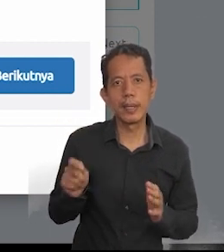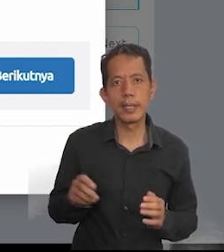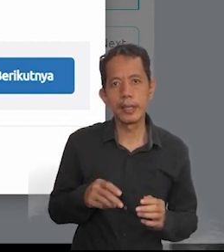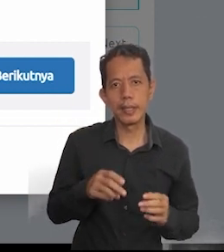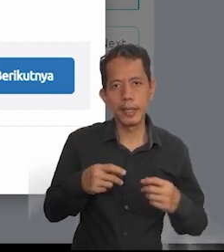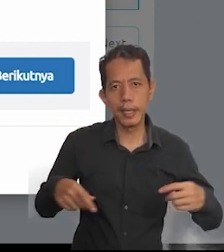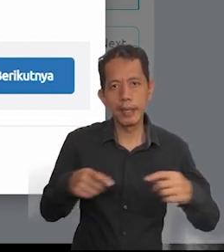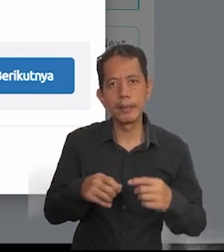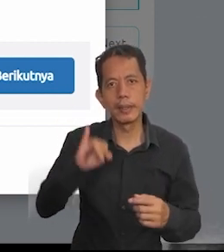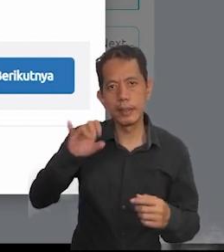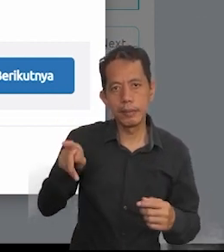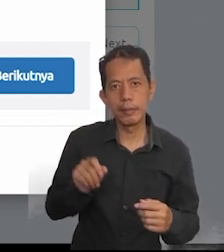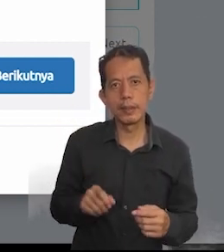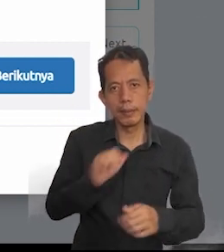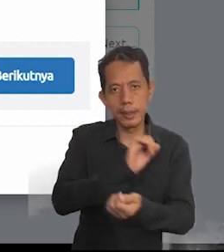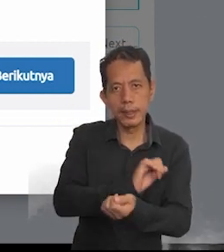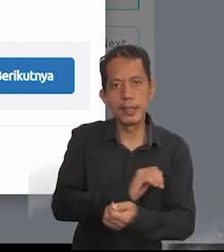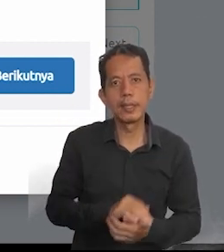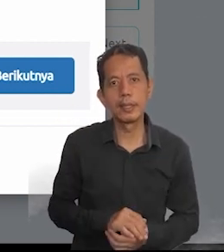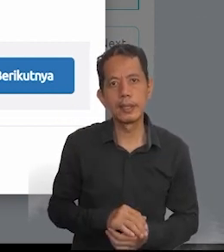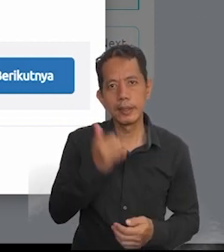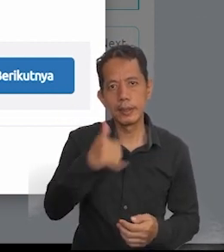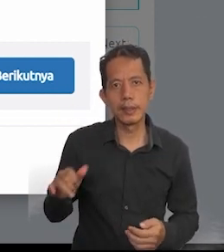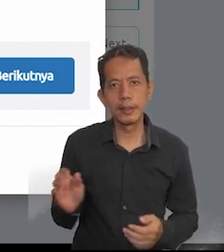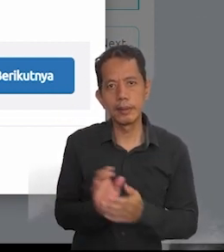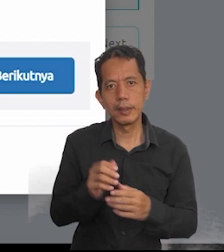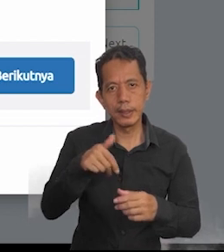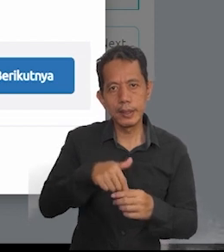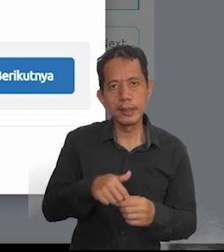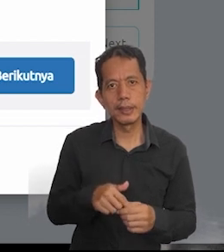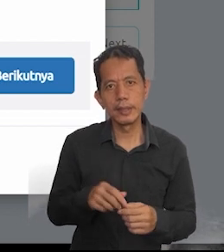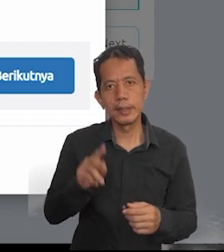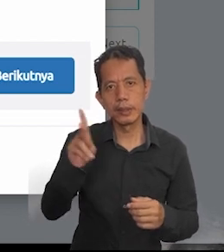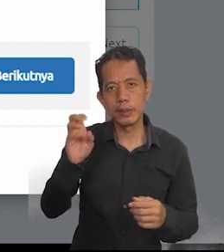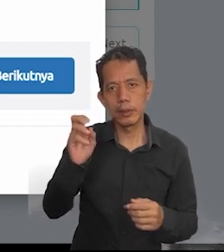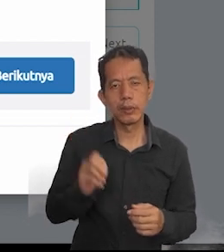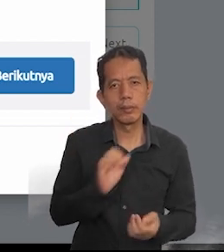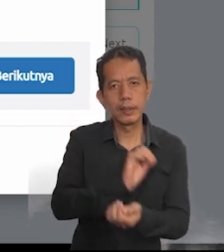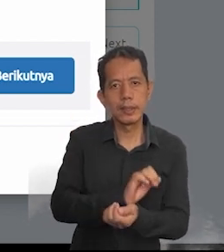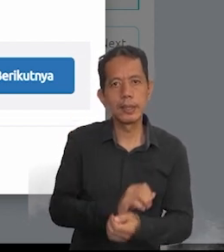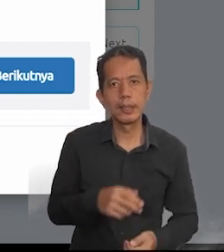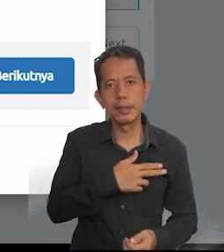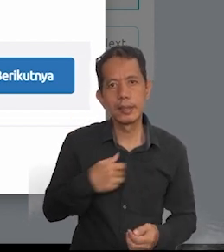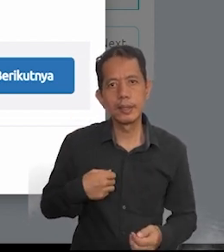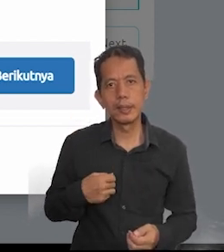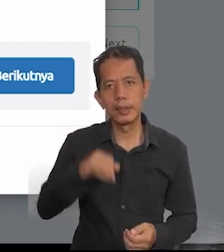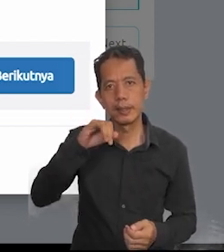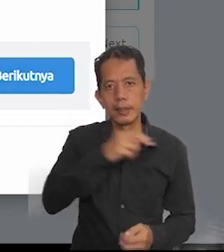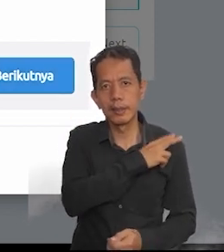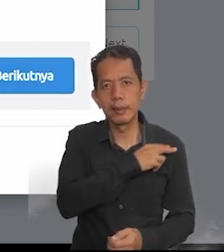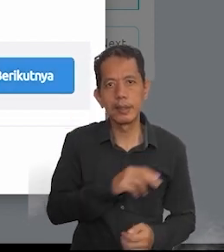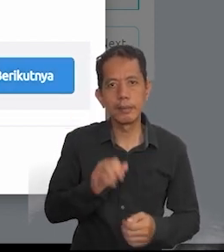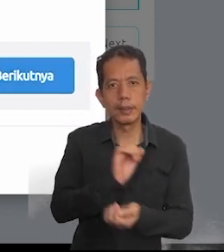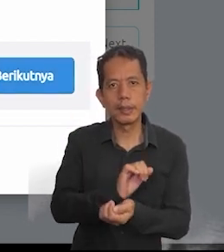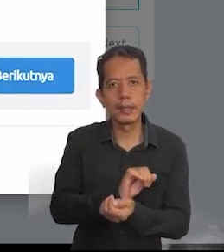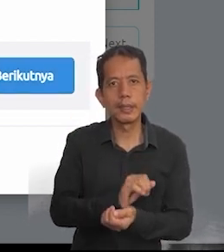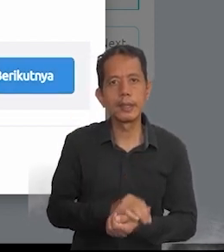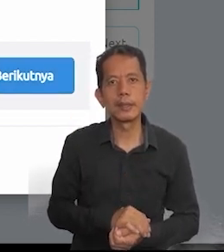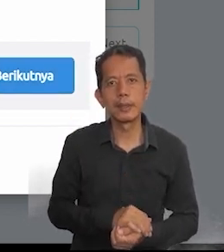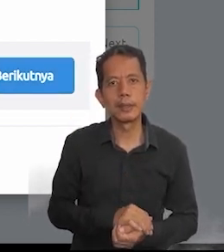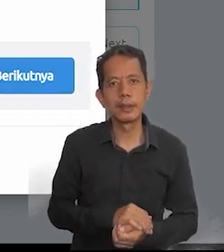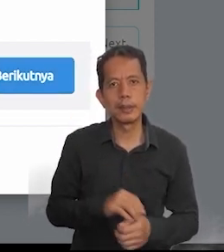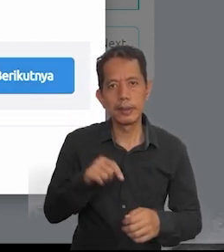menampilkan halaman informasi pekerjaan yang berisi kolom pekerjaan dan jabatan